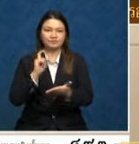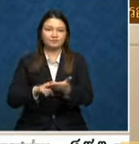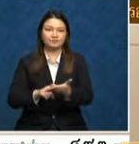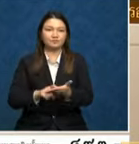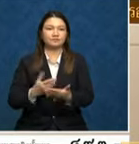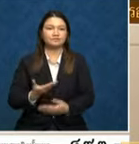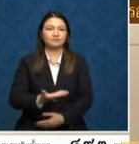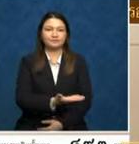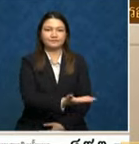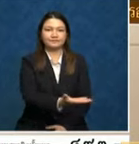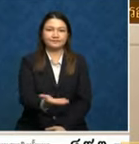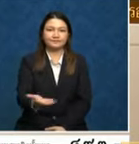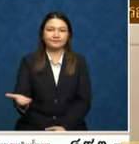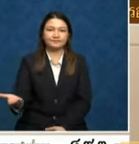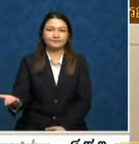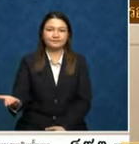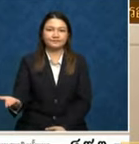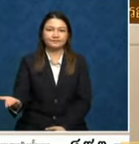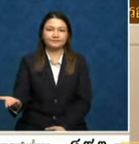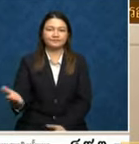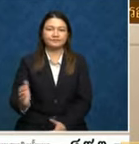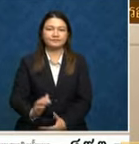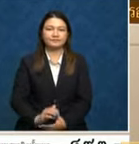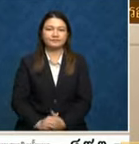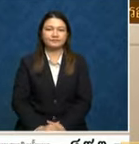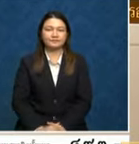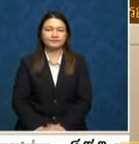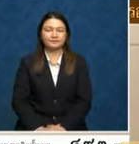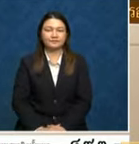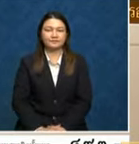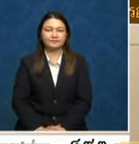ครับเชิญท่านสมาชิกใช้สิทธิ์ลงคะแนนเลยครับ